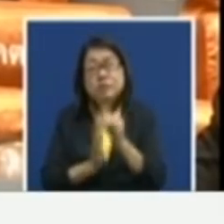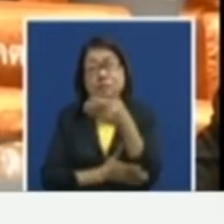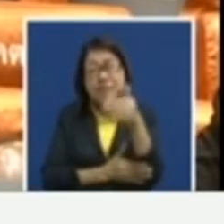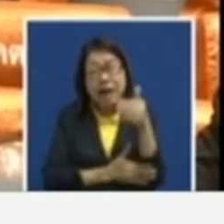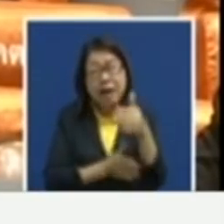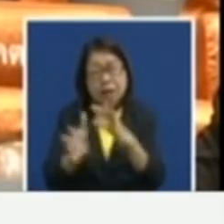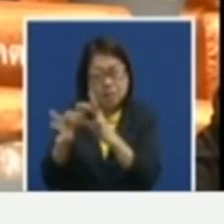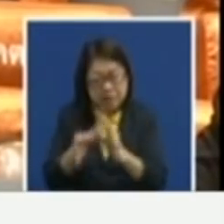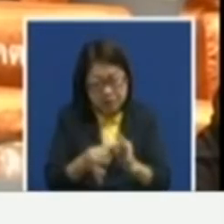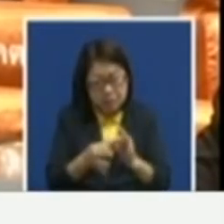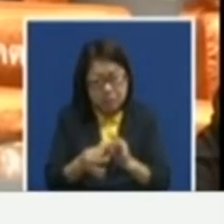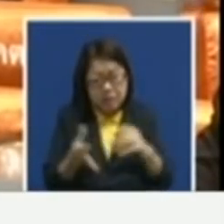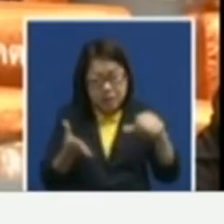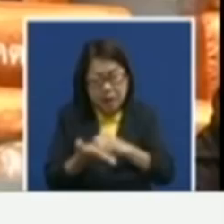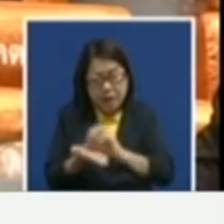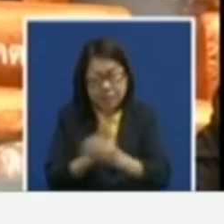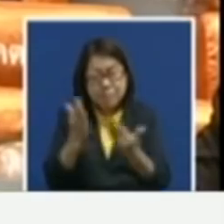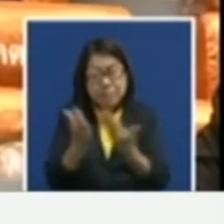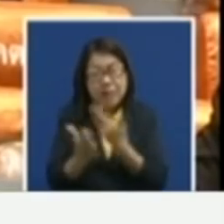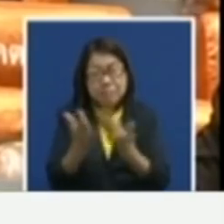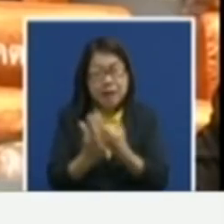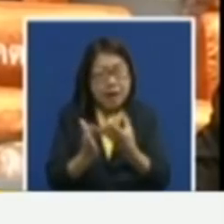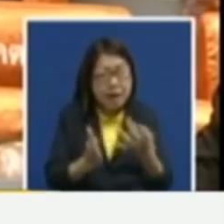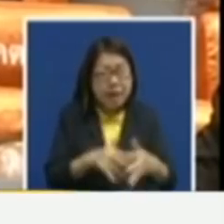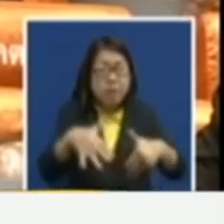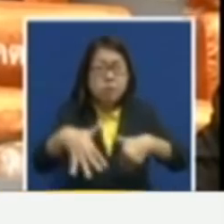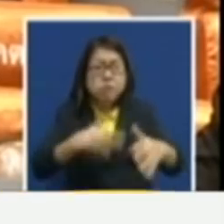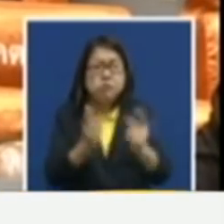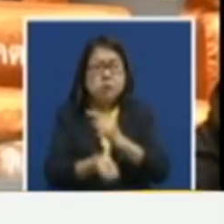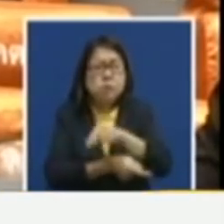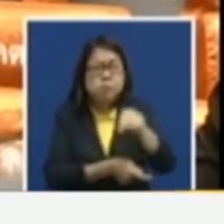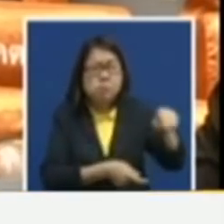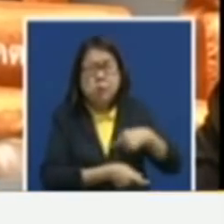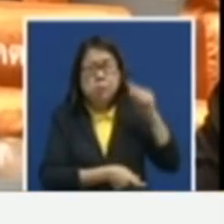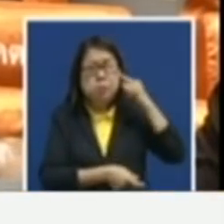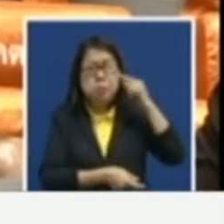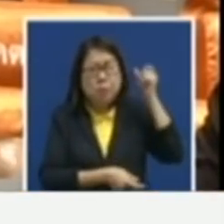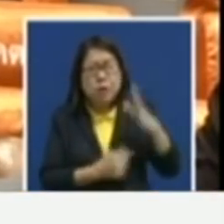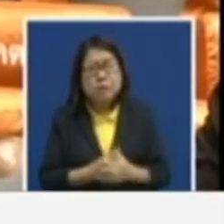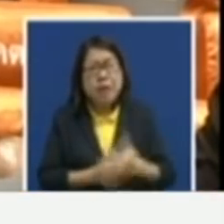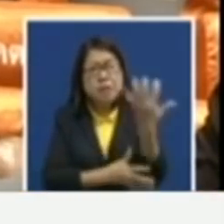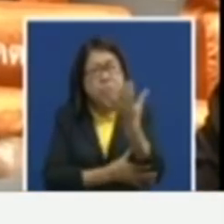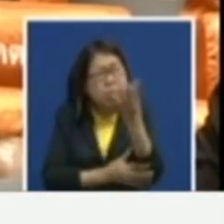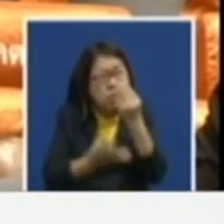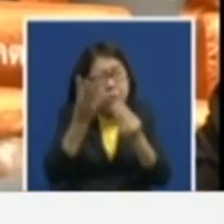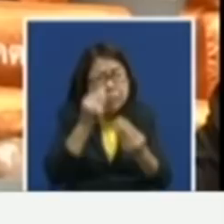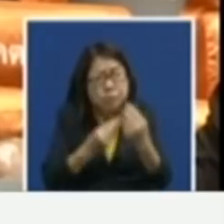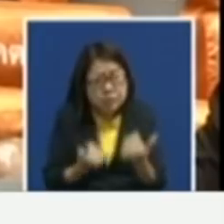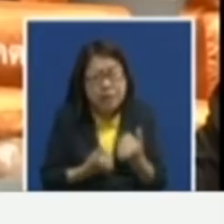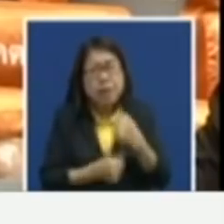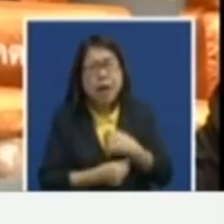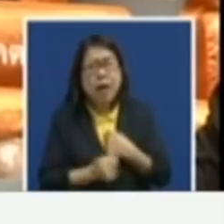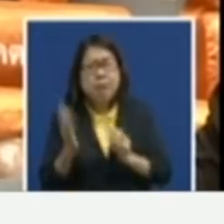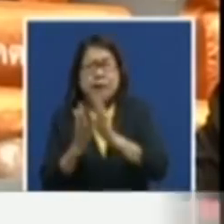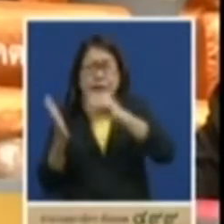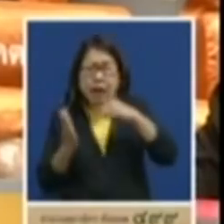แผนการปฏิรูปเนี่ยสังคมไม่เข้าใจครับพี่น้องประชาชนที่ดูอยู่แล้วบอกว่าเอ้ยประเทศห